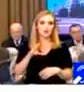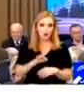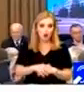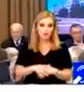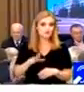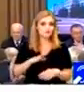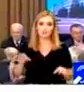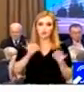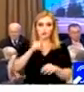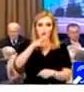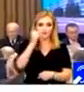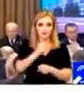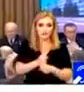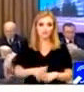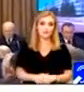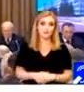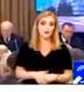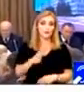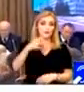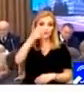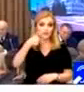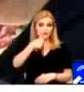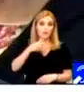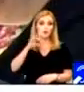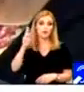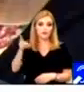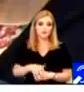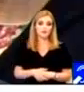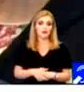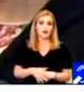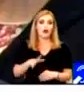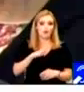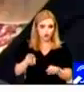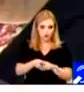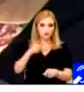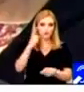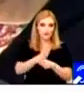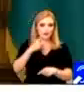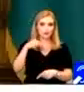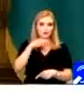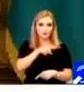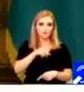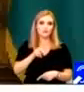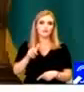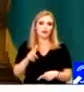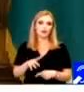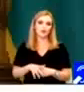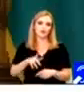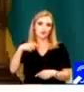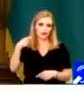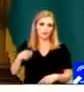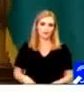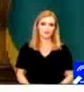conturile și accesul pe teritoriul Uniunii Europene. În ultimii ani, Minskul a fost supus inclusiv unor sancțiuni economice din cauza suprimării poziției